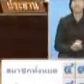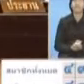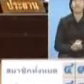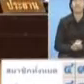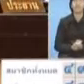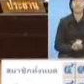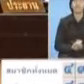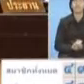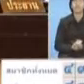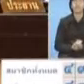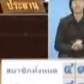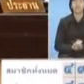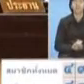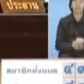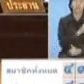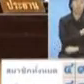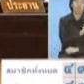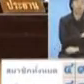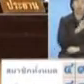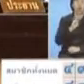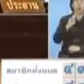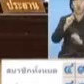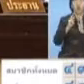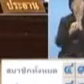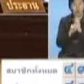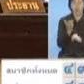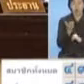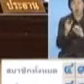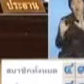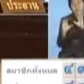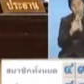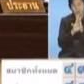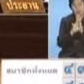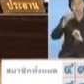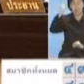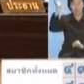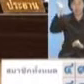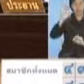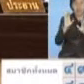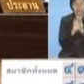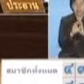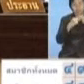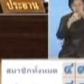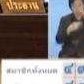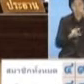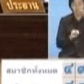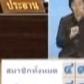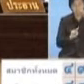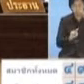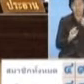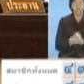ครับคุณหมอวรงค์เนี่ยขอใช้ภาพประกอบการอภิปรายเนี่ย31ภาพน